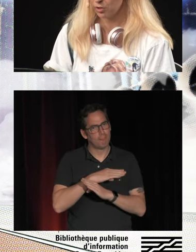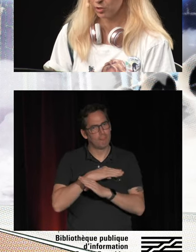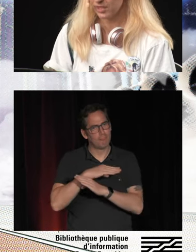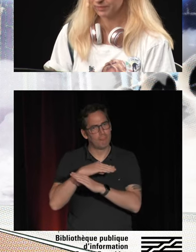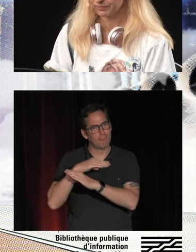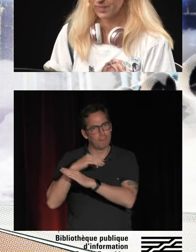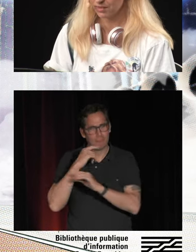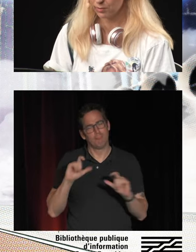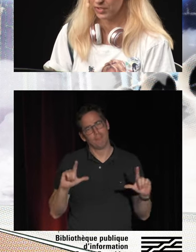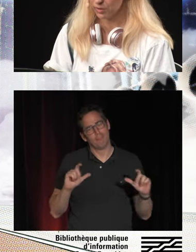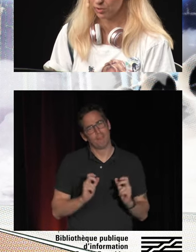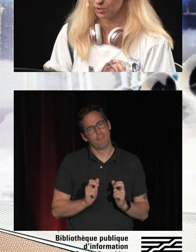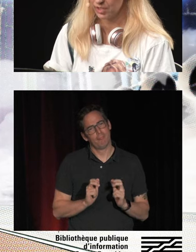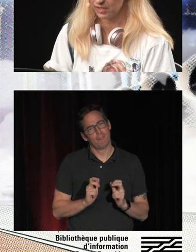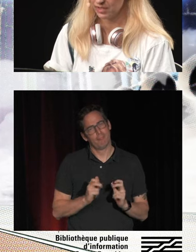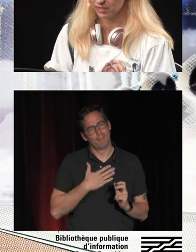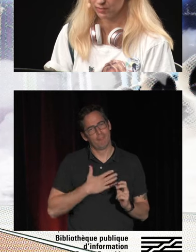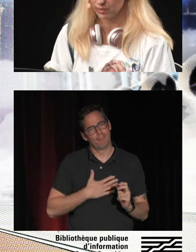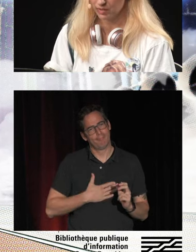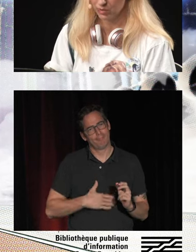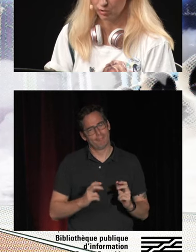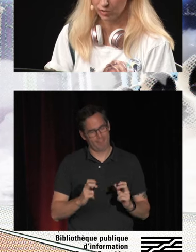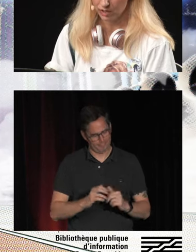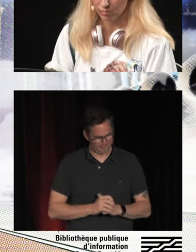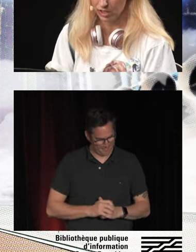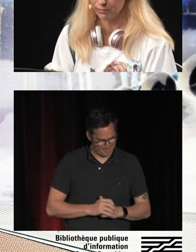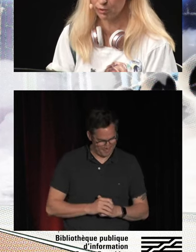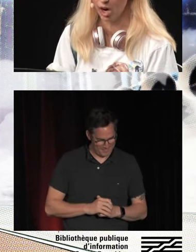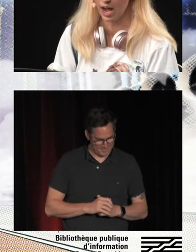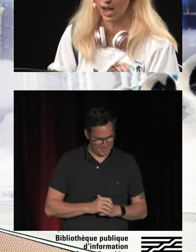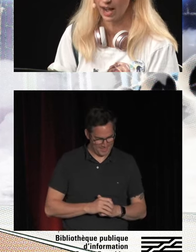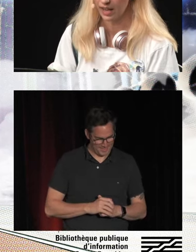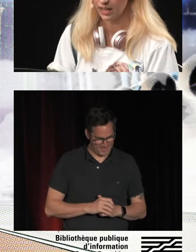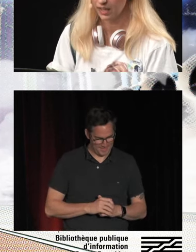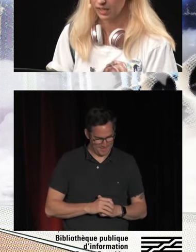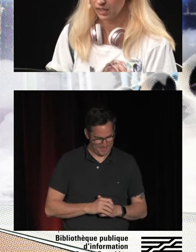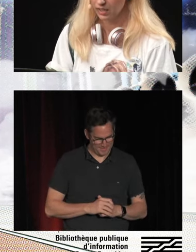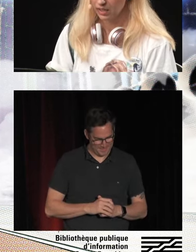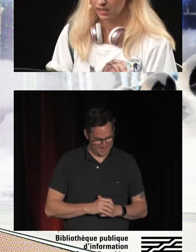Et là, ça va rechanger, hein. Ça va forcément rechanger. Ça va forcément rechanger. Bougez-vous !